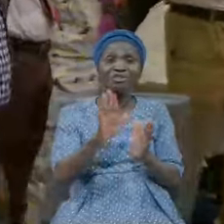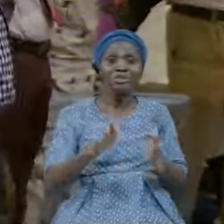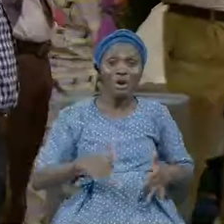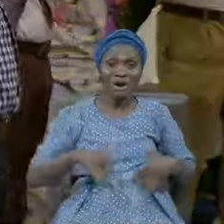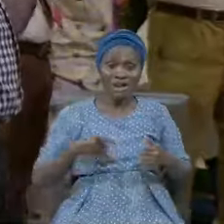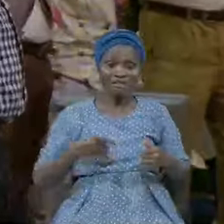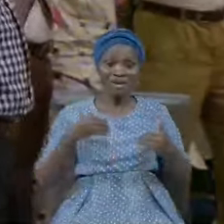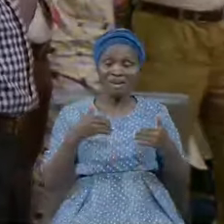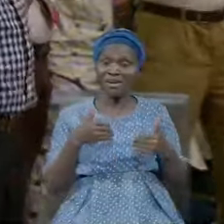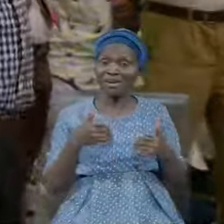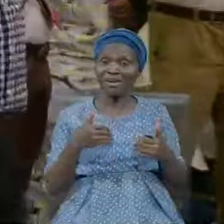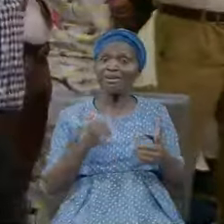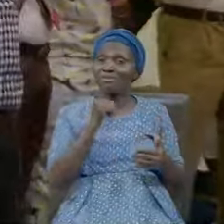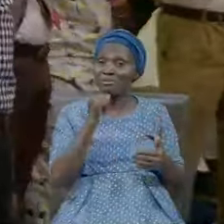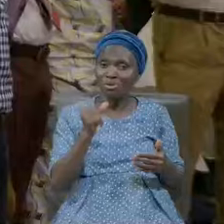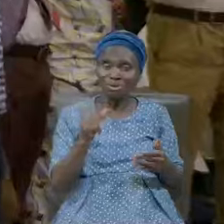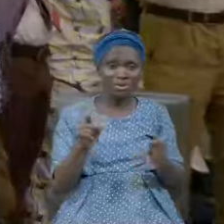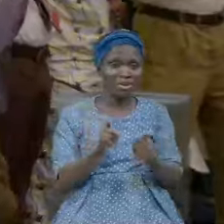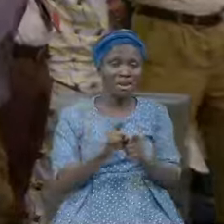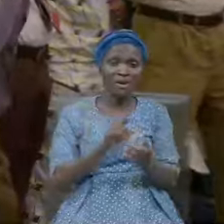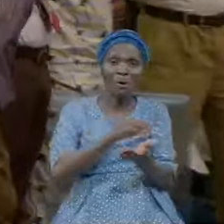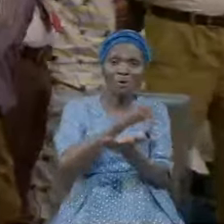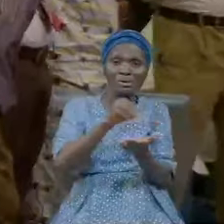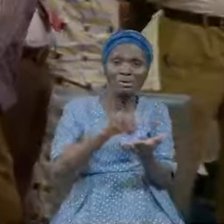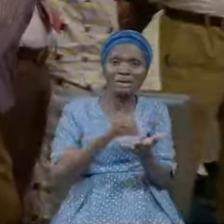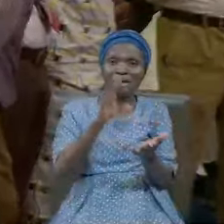Si votre vie devient ordinaire,